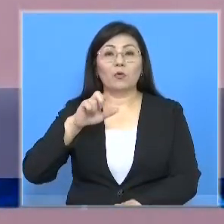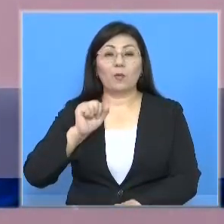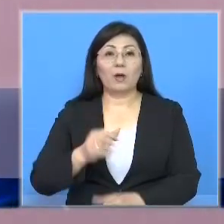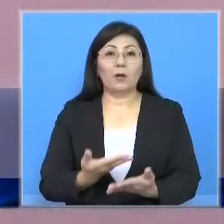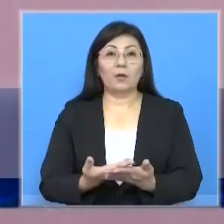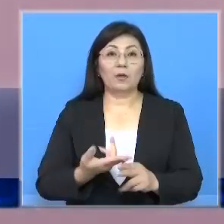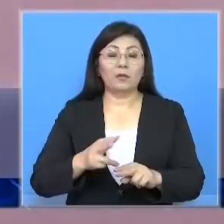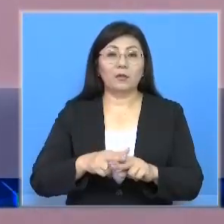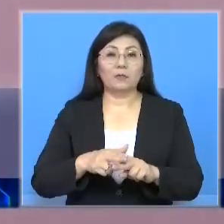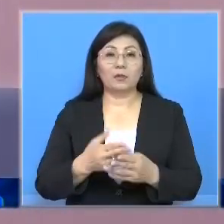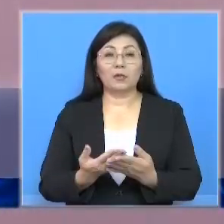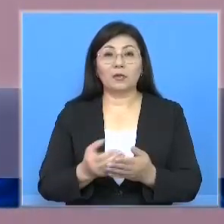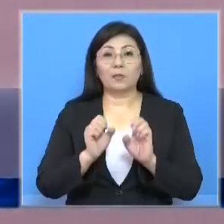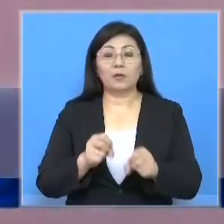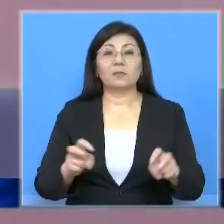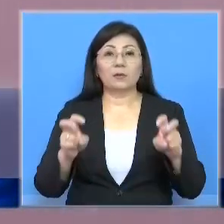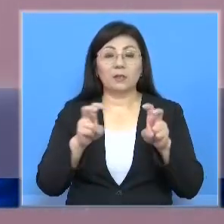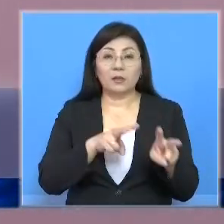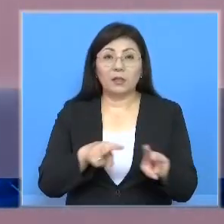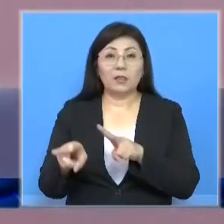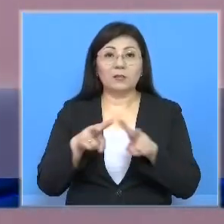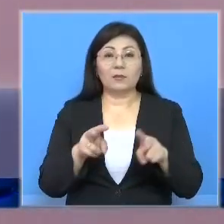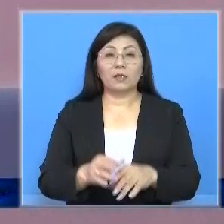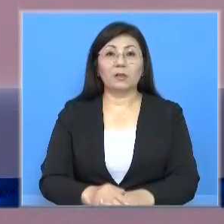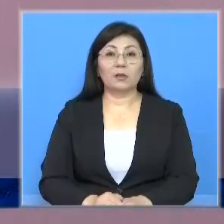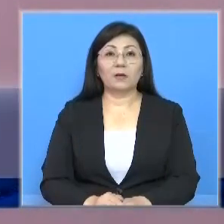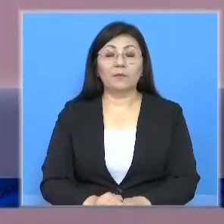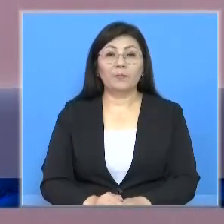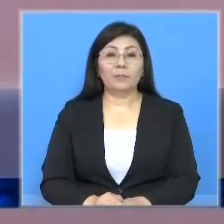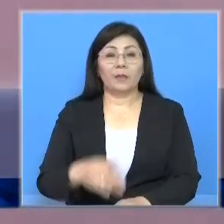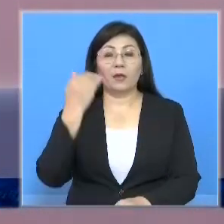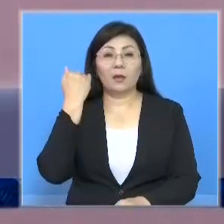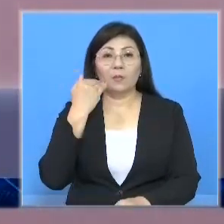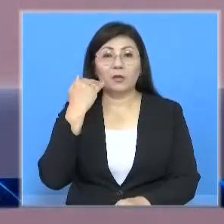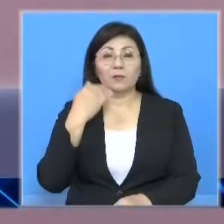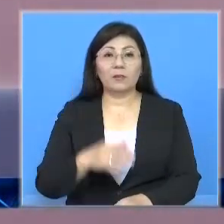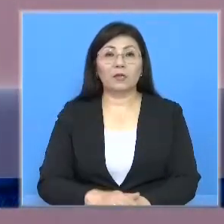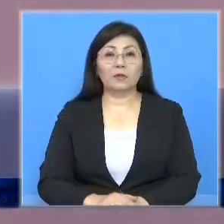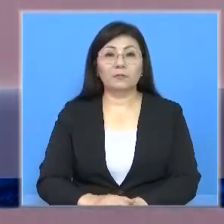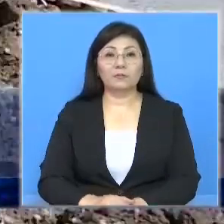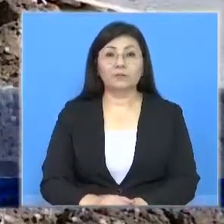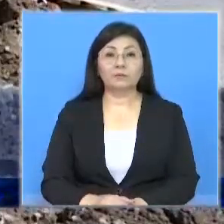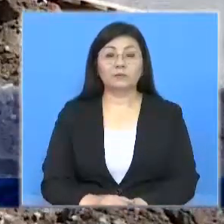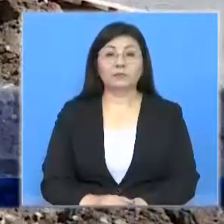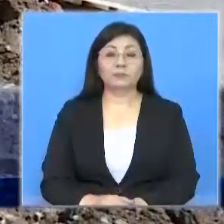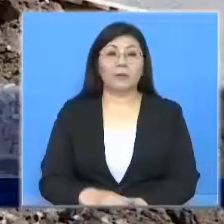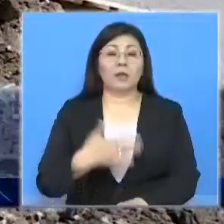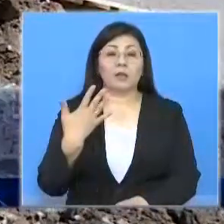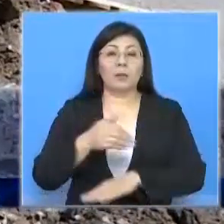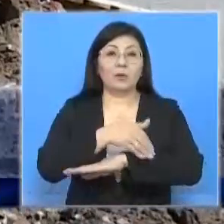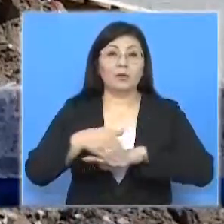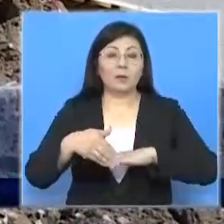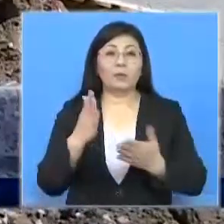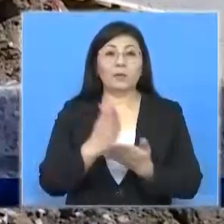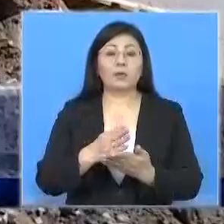системы ОДК позволит контролировать целостность трубы без проведения земляных работ. На 5 участках